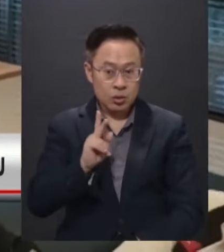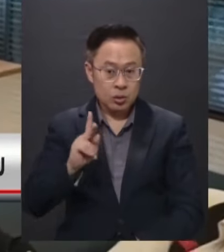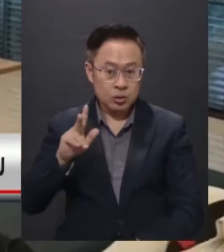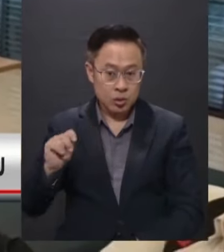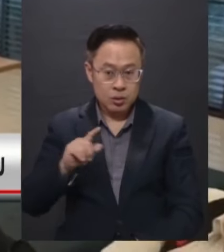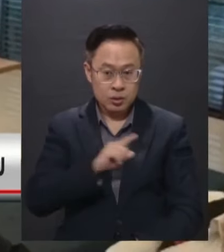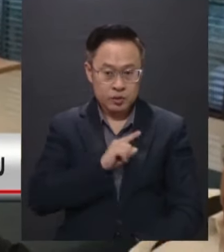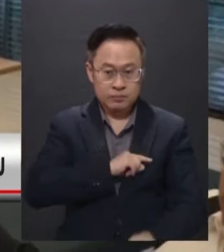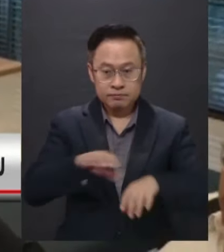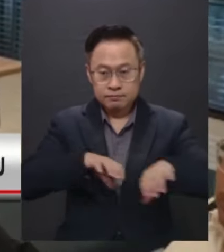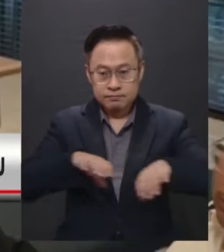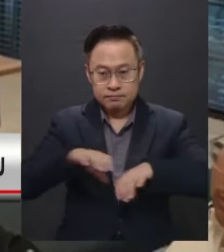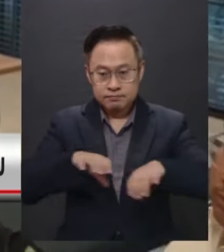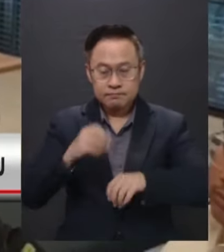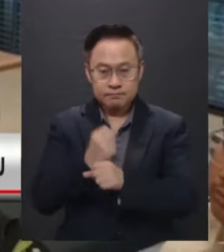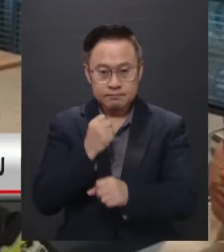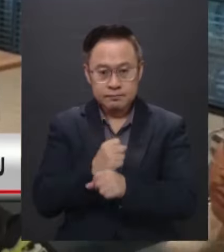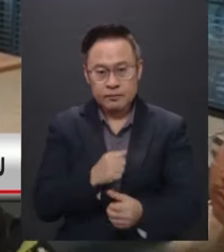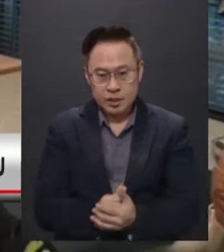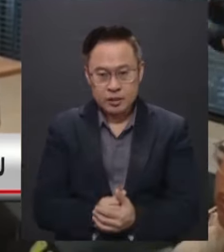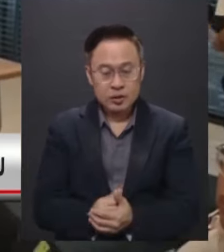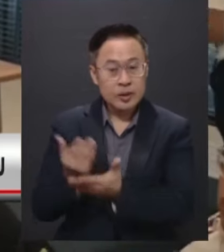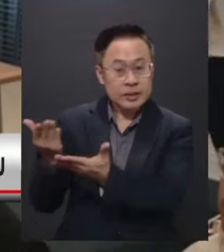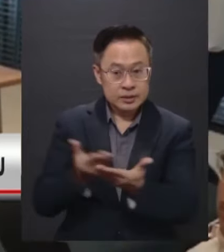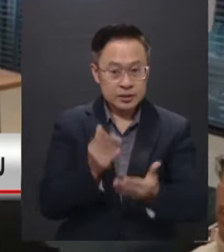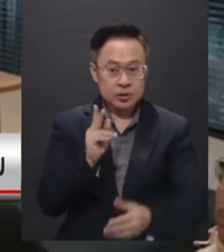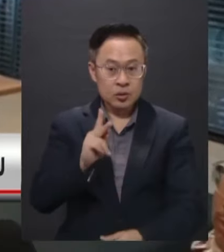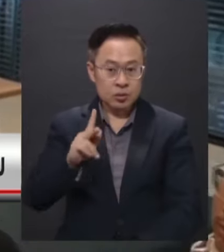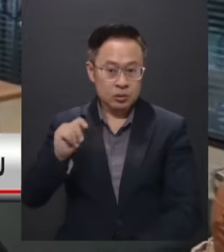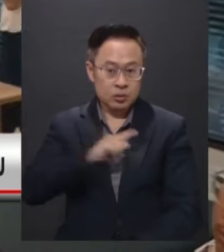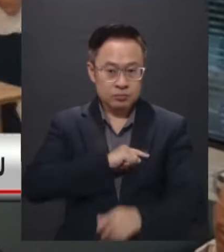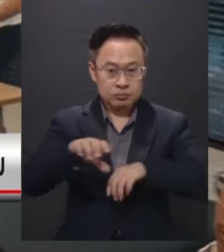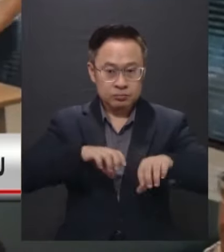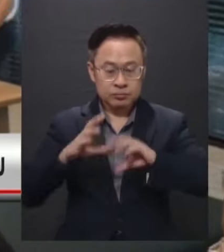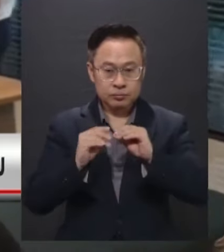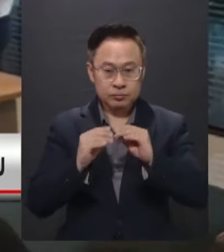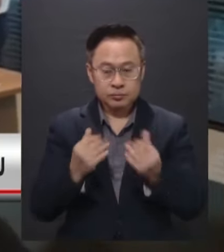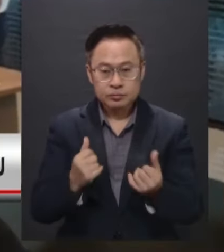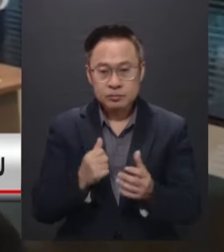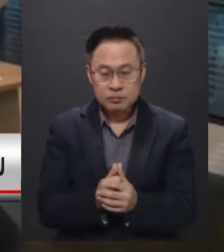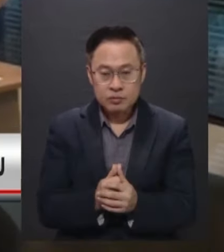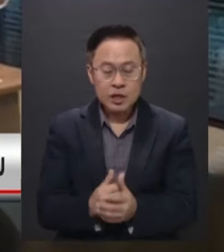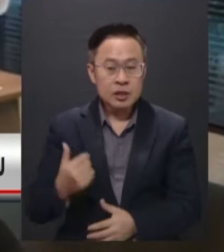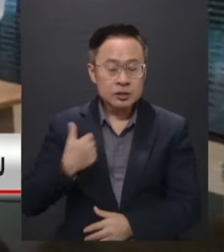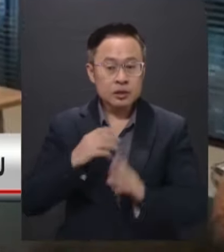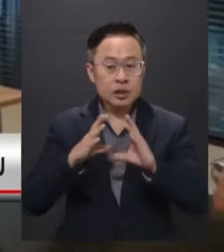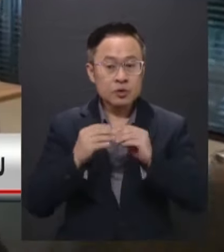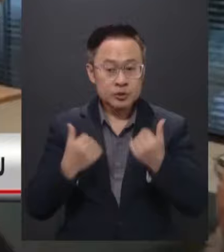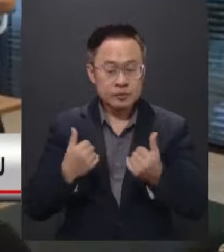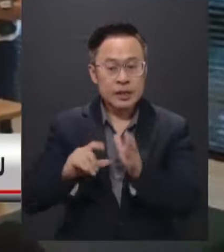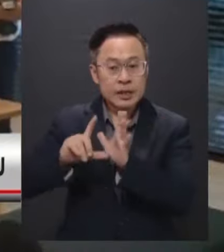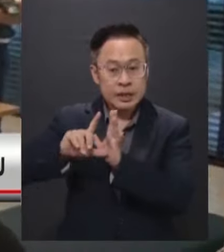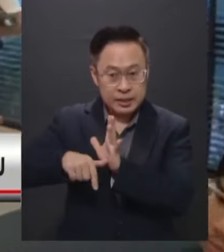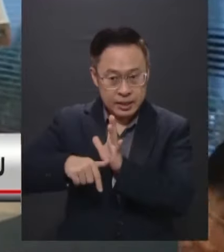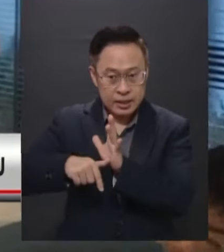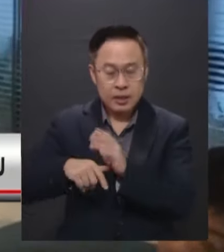ประชุมนะโดยในการประชุมใหญ่วิสามัญเพื่อการเลือกตั้งนายกสมาคมกีฬาฟุตบอลจะมีแค่กกต.แล้วก็เลขาธิการสม